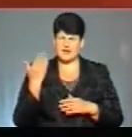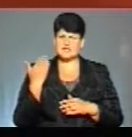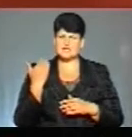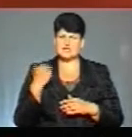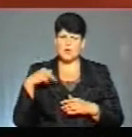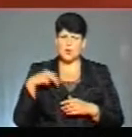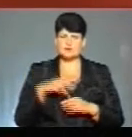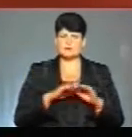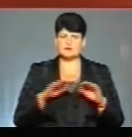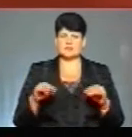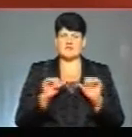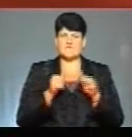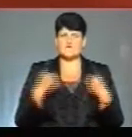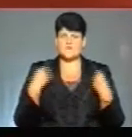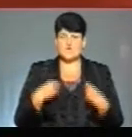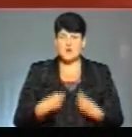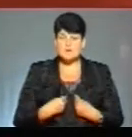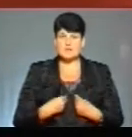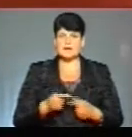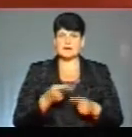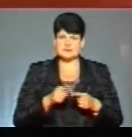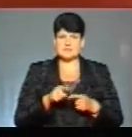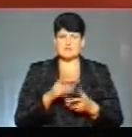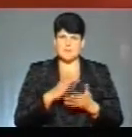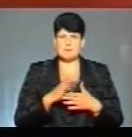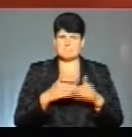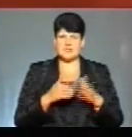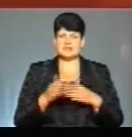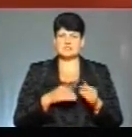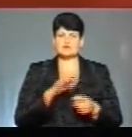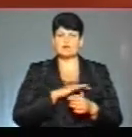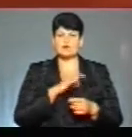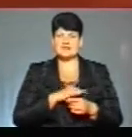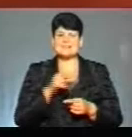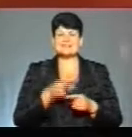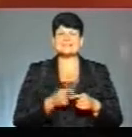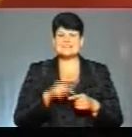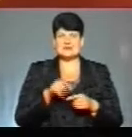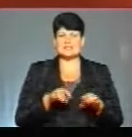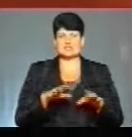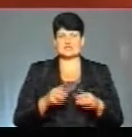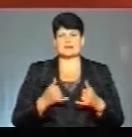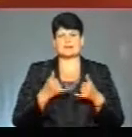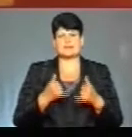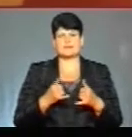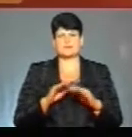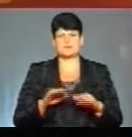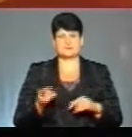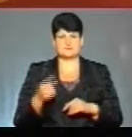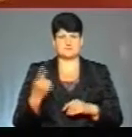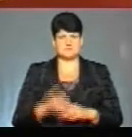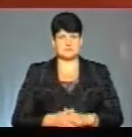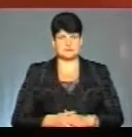нас ходили школярі у формі і чи має практичне застосування, власне, це рішення для школярів